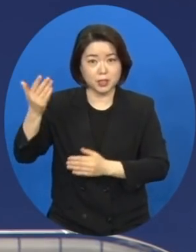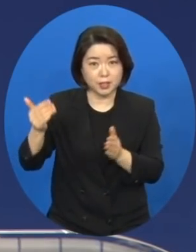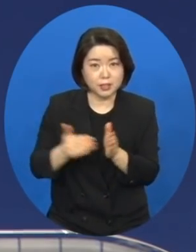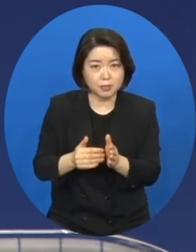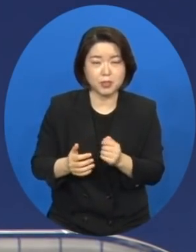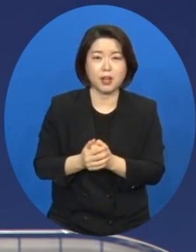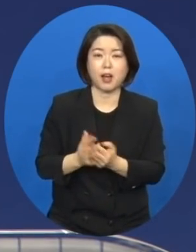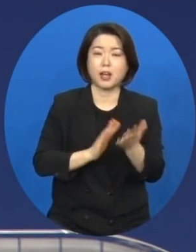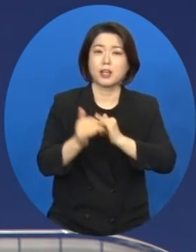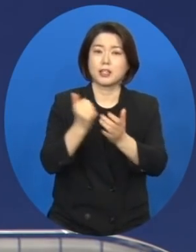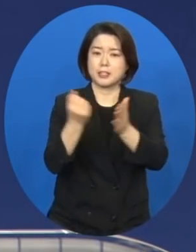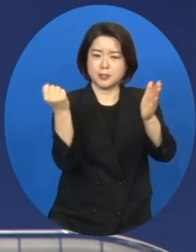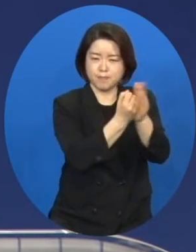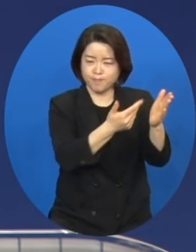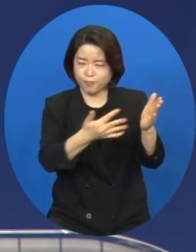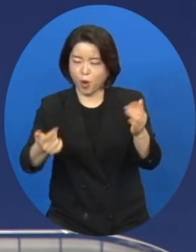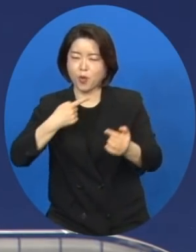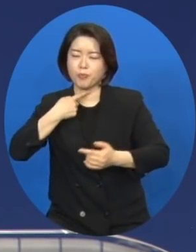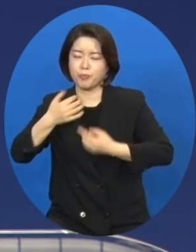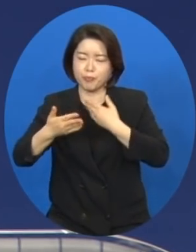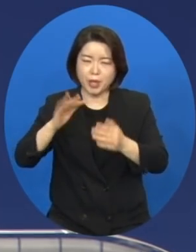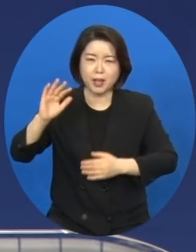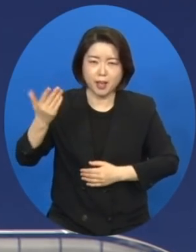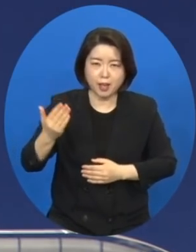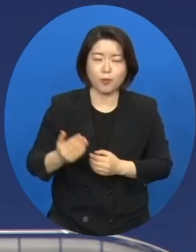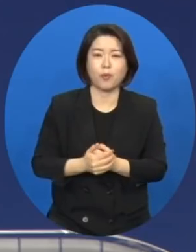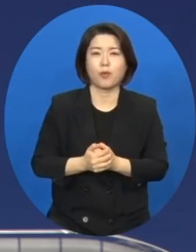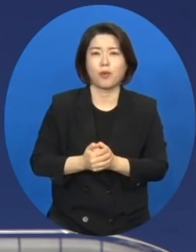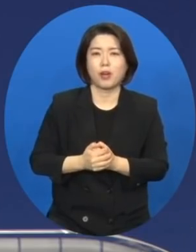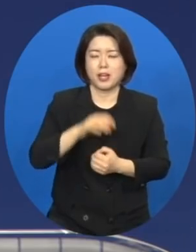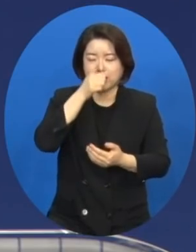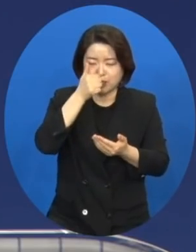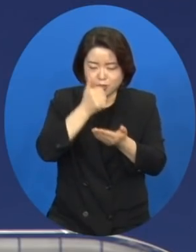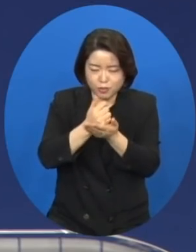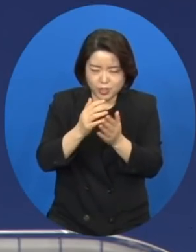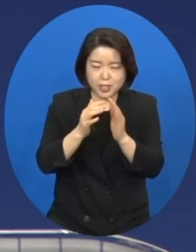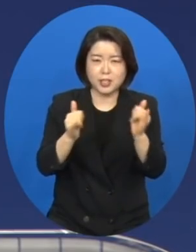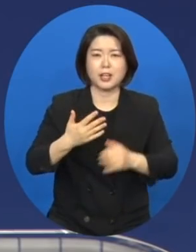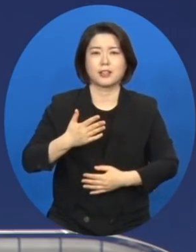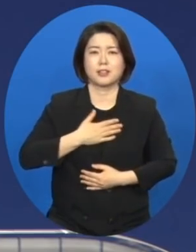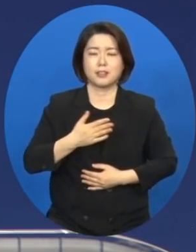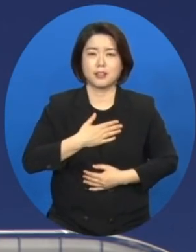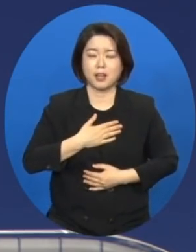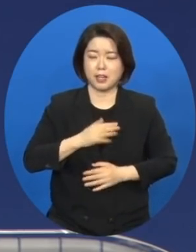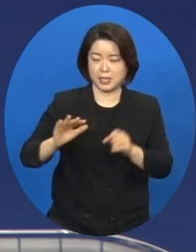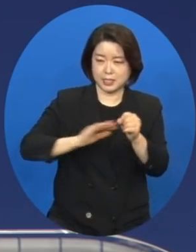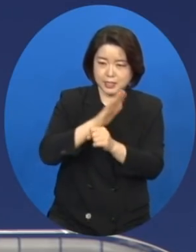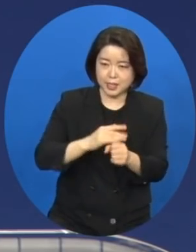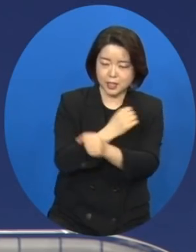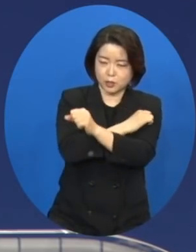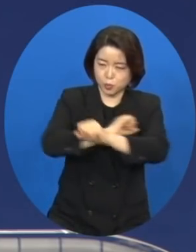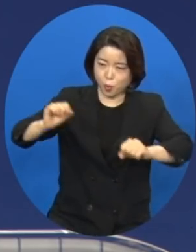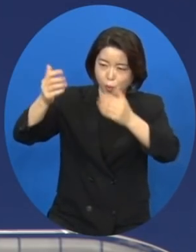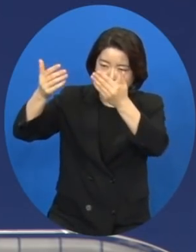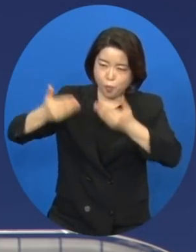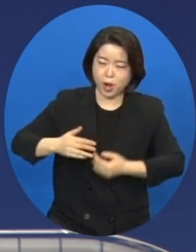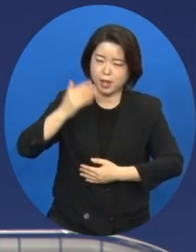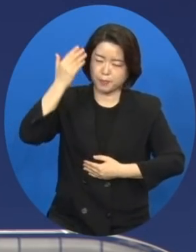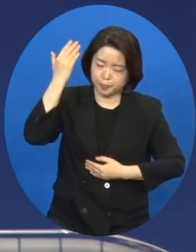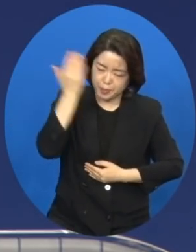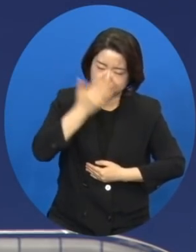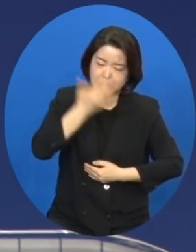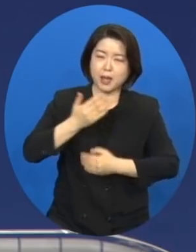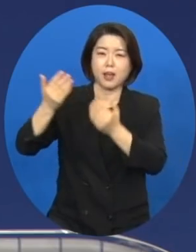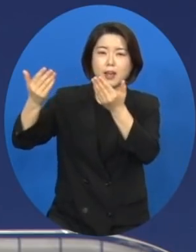그리스도의 보혈을 체험해서 정말 죄인과 같은, 정말 괴수와 같은 나를 사랑하시고 용서해 주시고 정결케